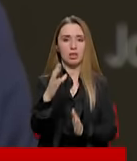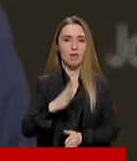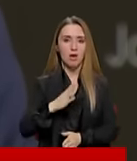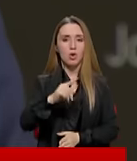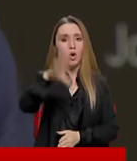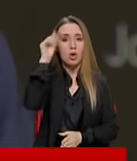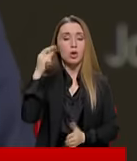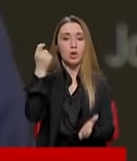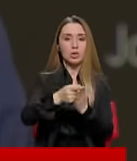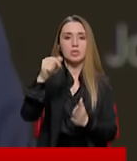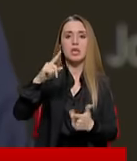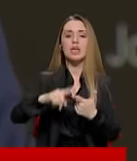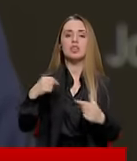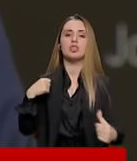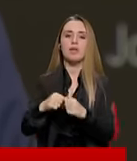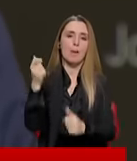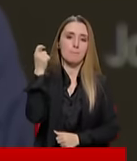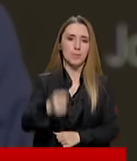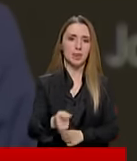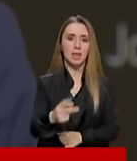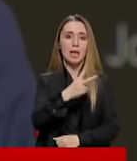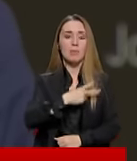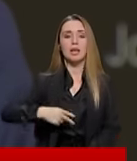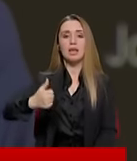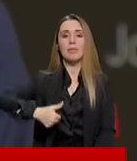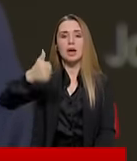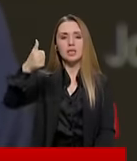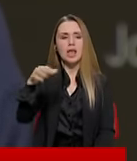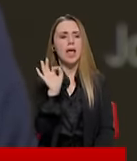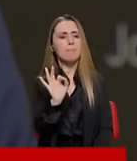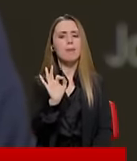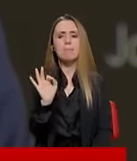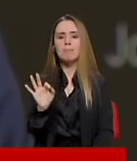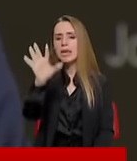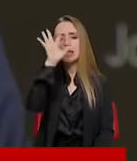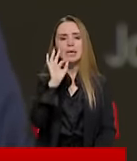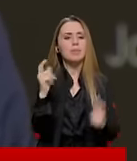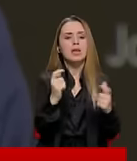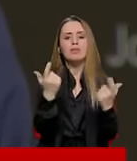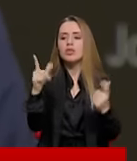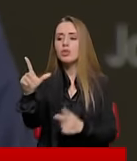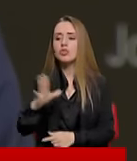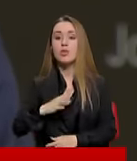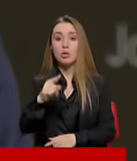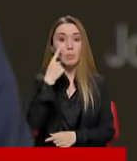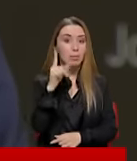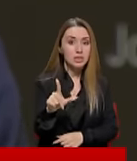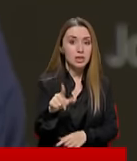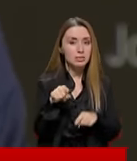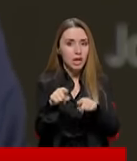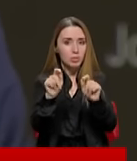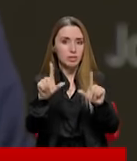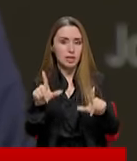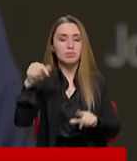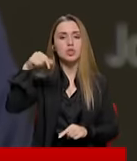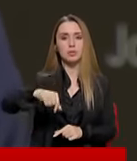onu ödemişti Şimdi ikinci defa ödedik Yani bir belediye başkanının Gözü hep kimin nerede ne ihtiyacı var Onlara bakması lazım şimdi